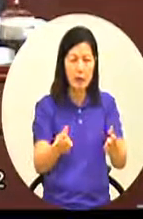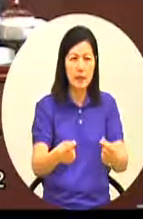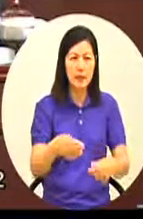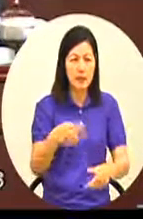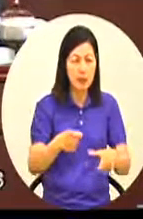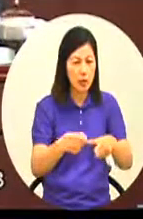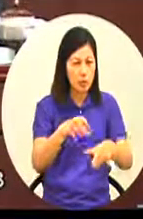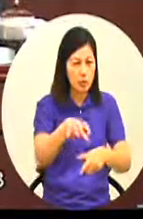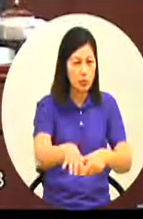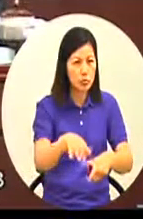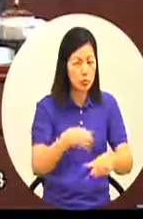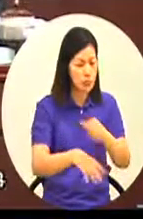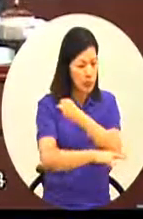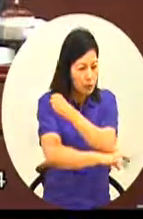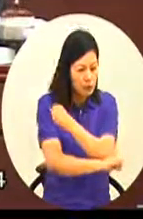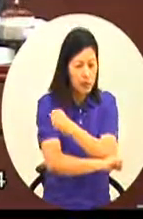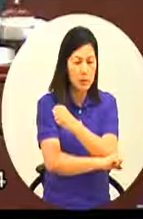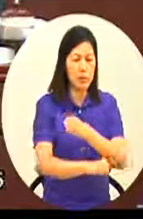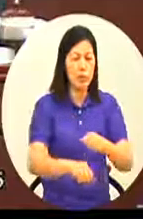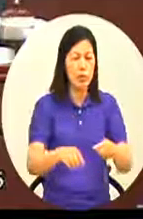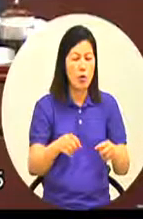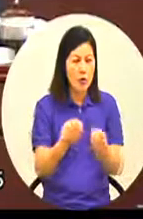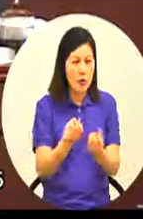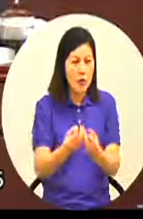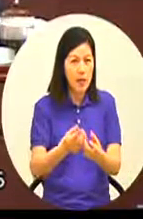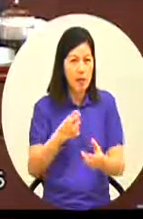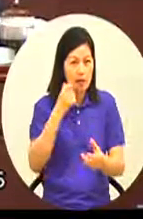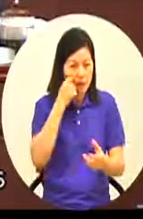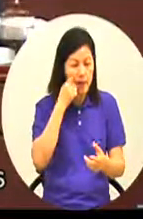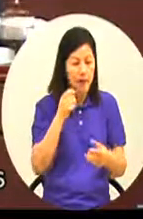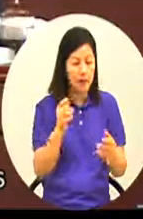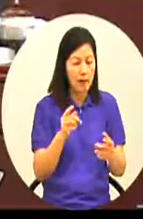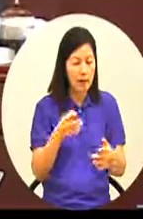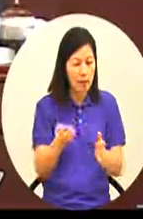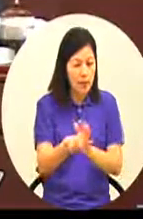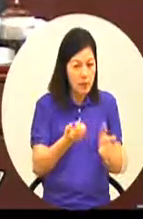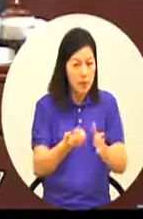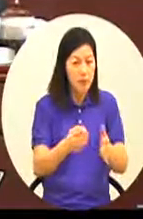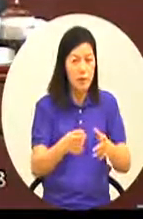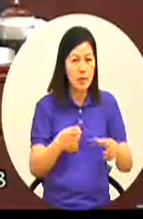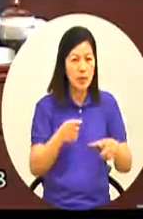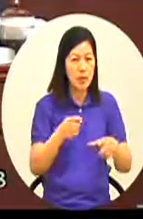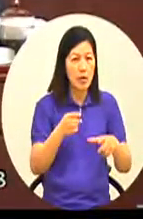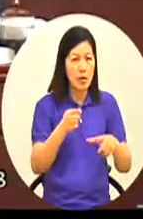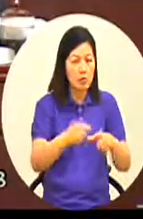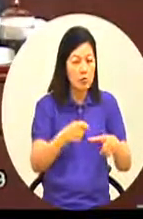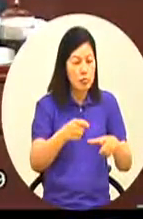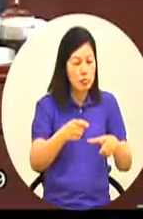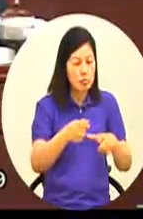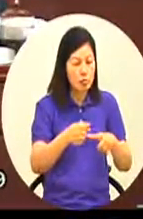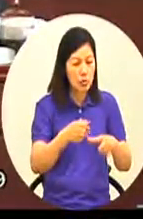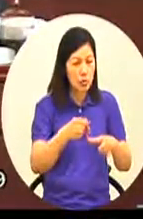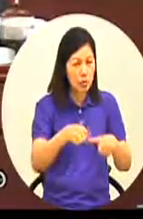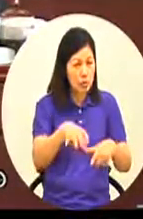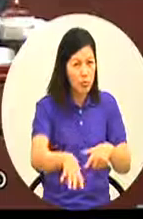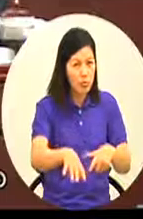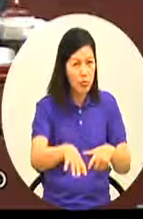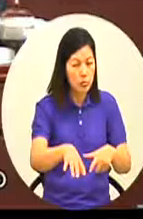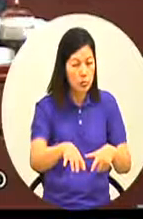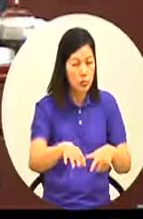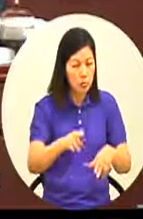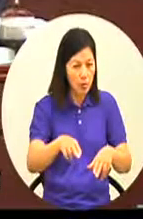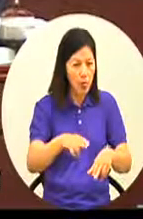对我们的最基层来，所以每次在灾难发生的时候，大家可以看到公所我们都是一起开设，在一起开设的时候，它整合各我